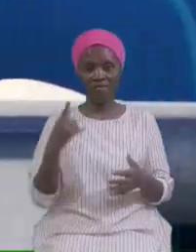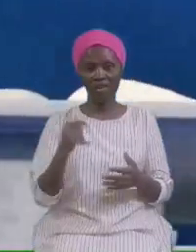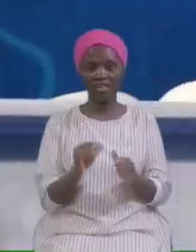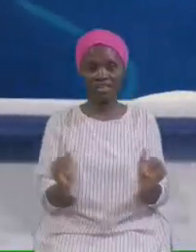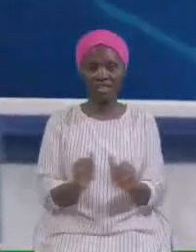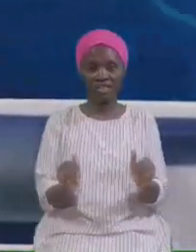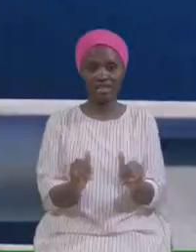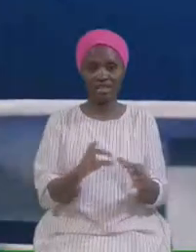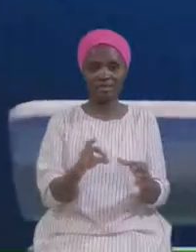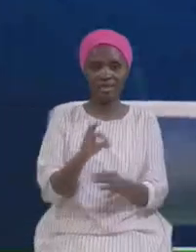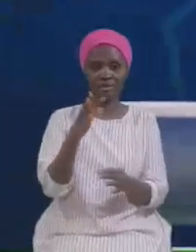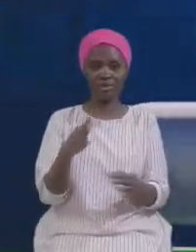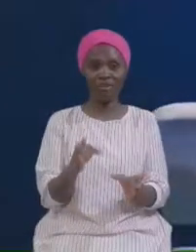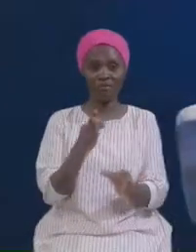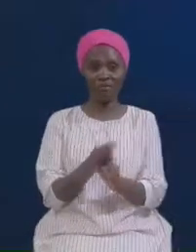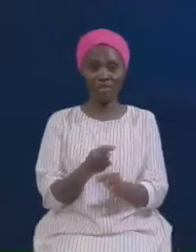esprit de foi,